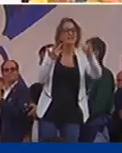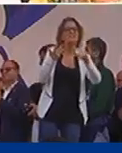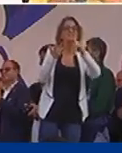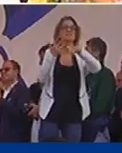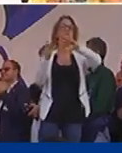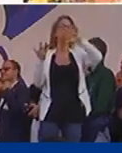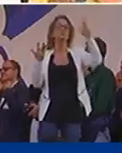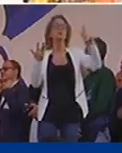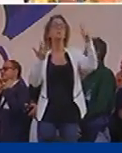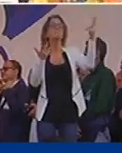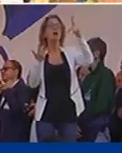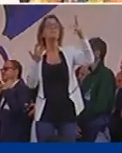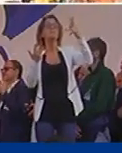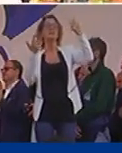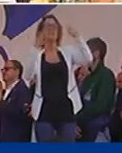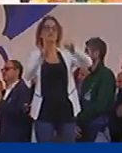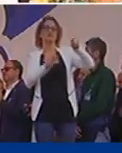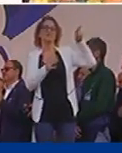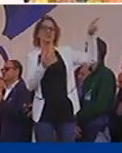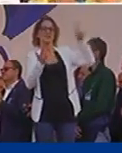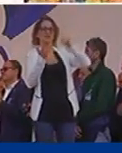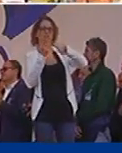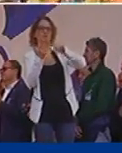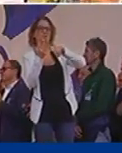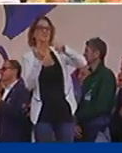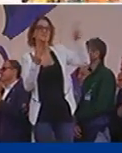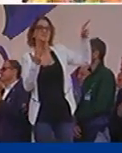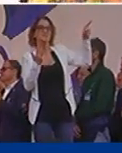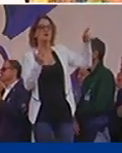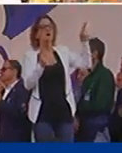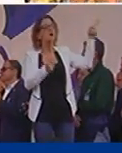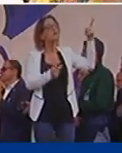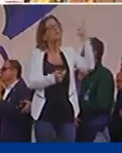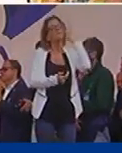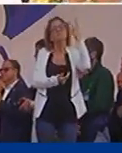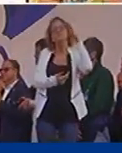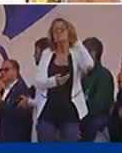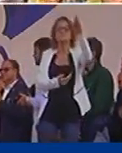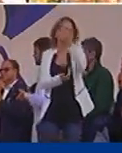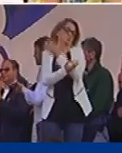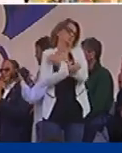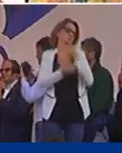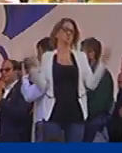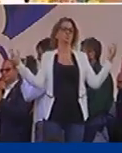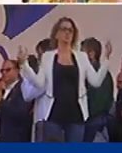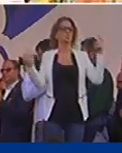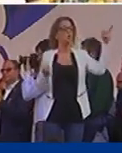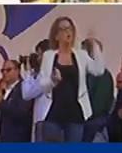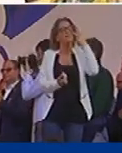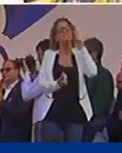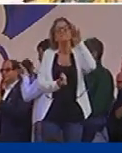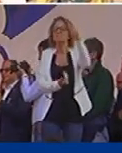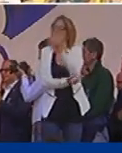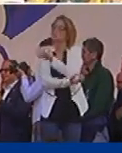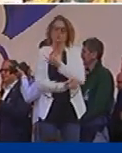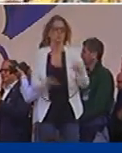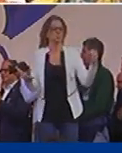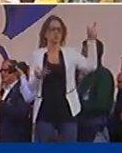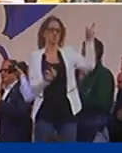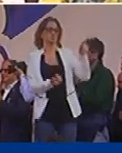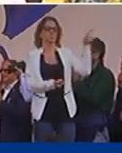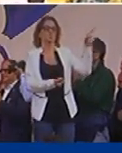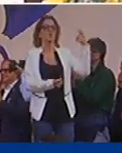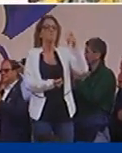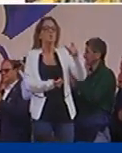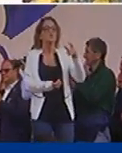a Papa Benedetto 16 che l'aveva vista giusta e l'aveva vista lunga. Perché